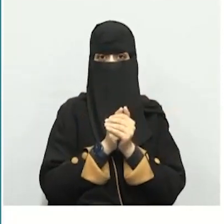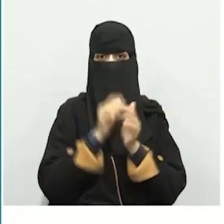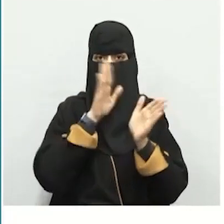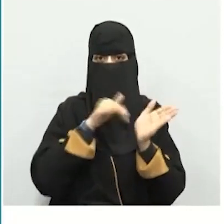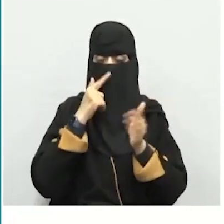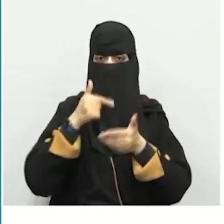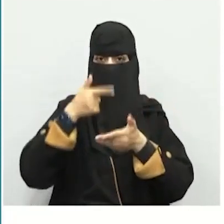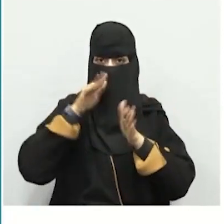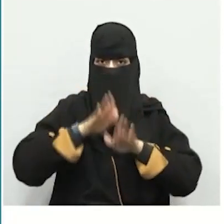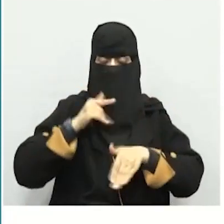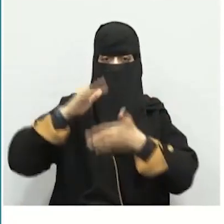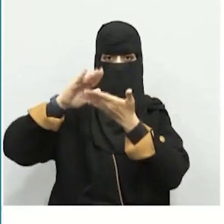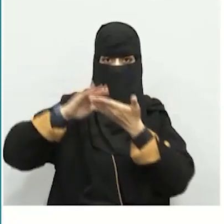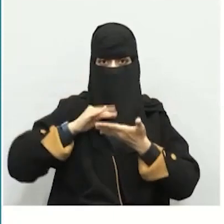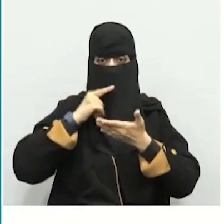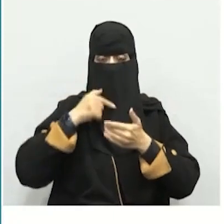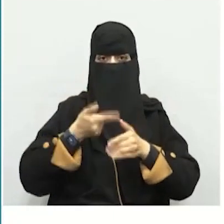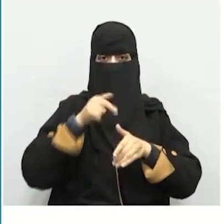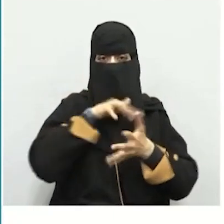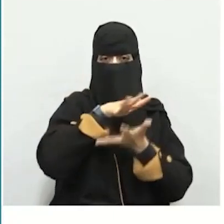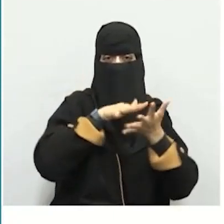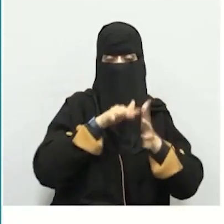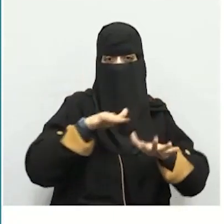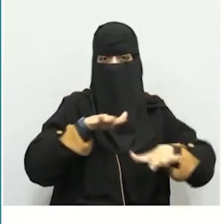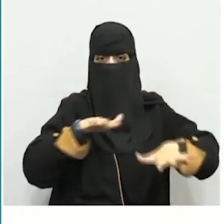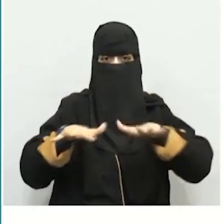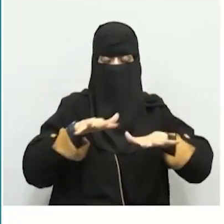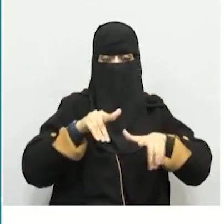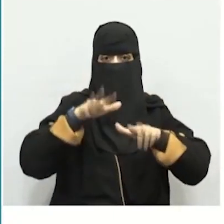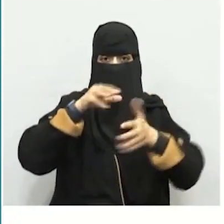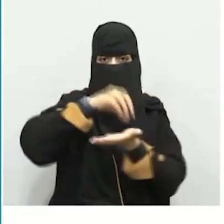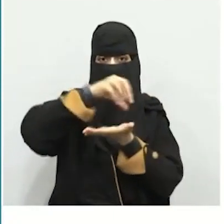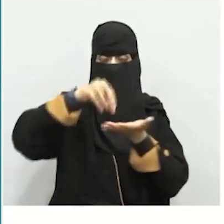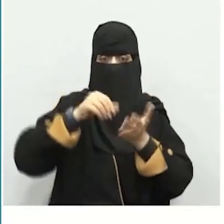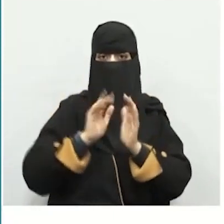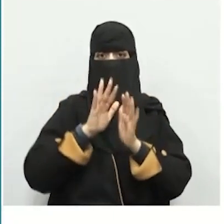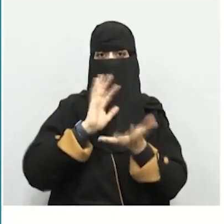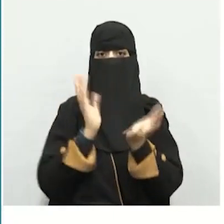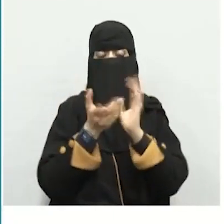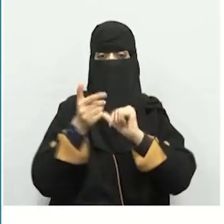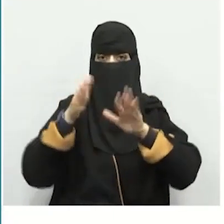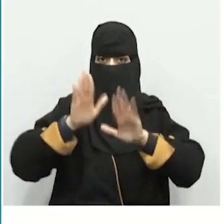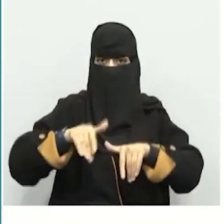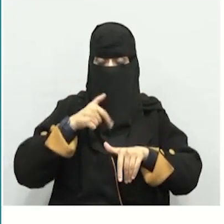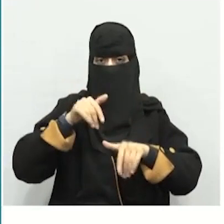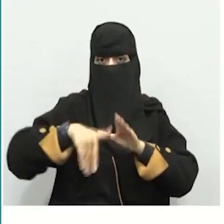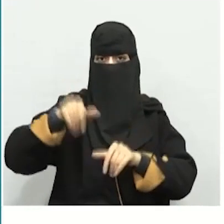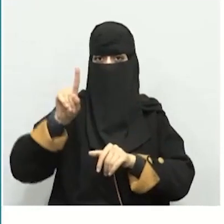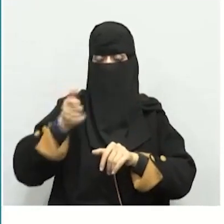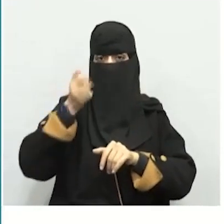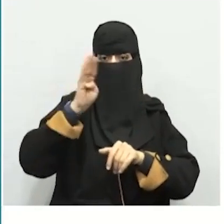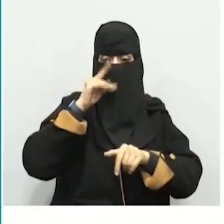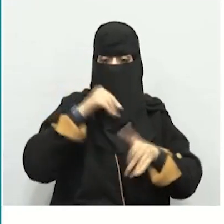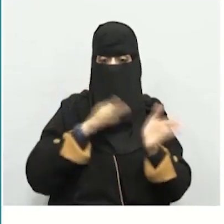كذلك ساعد منكوبي الزلازل في دول العالم ومن ضمنها باكستان ومتضرري السيول